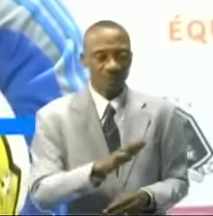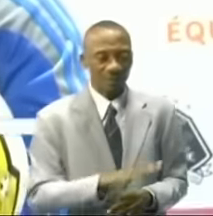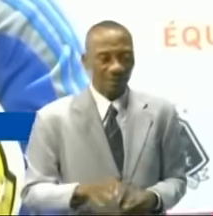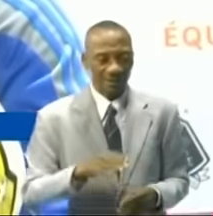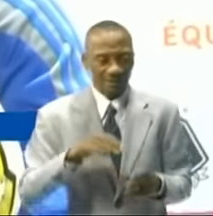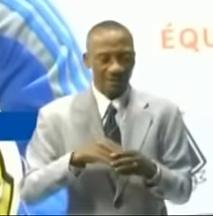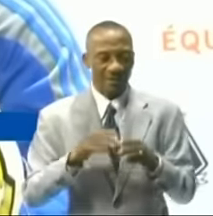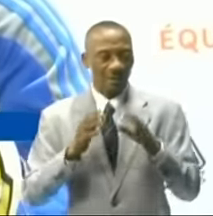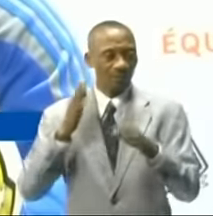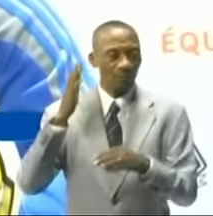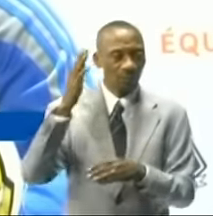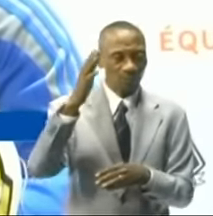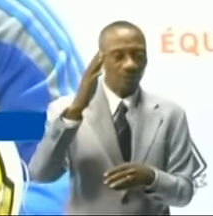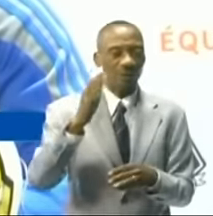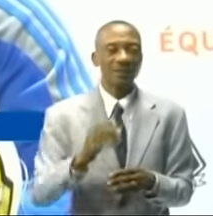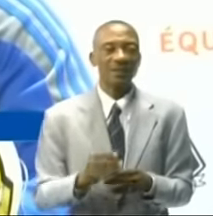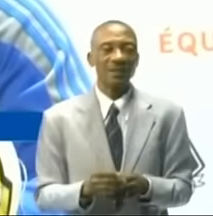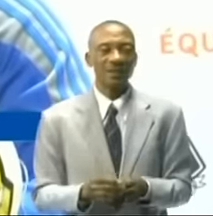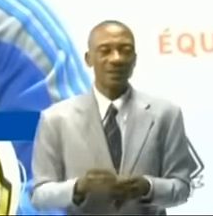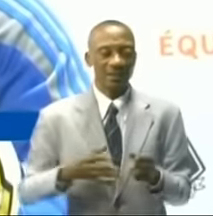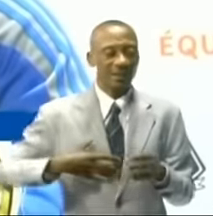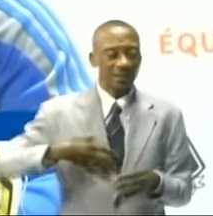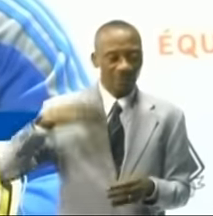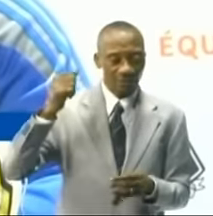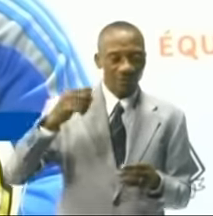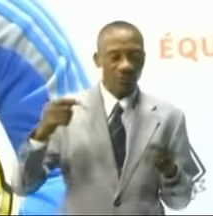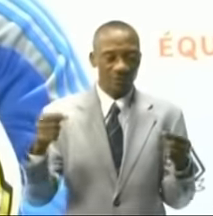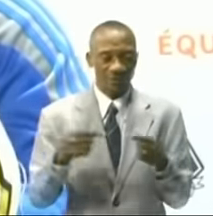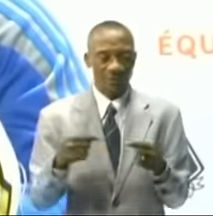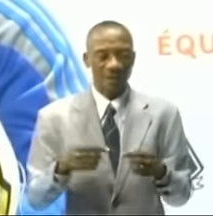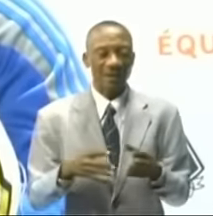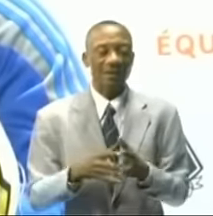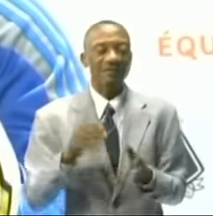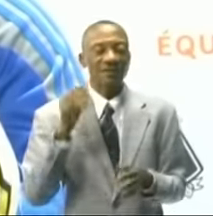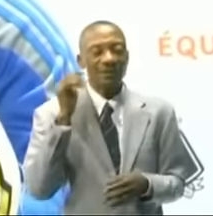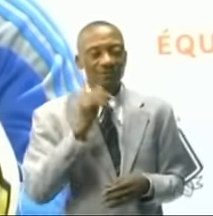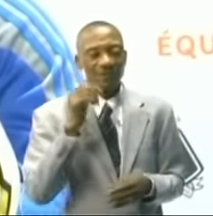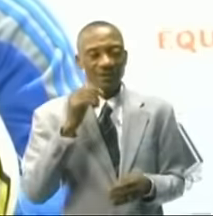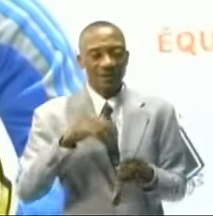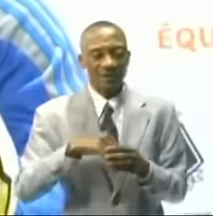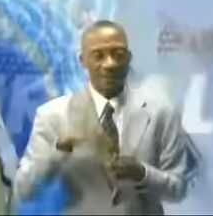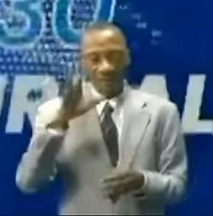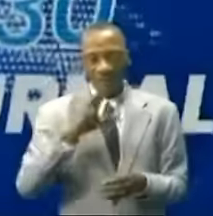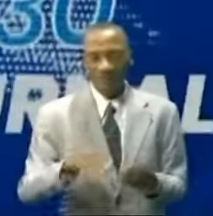n'allait pas avoir peur. Donc nous viendrons demain pour jouer au football et je crois qu'il y aura un bon match.